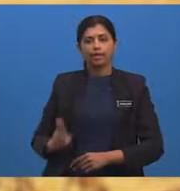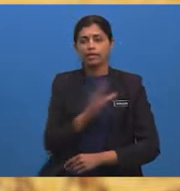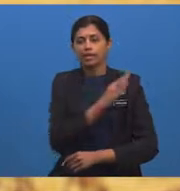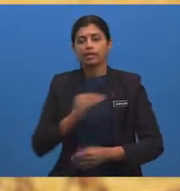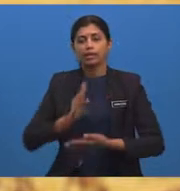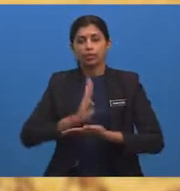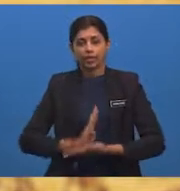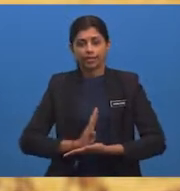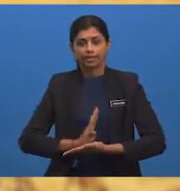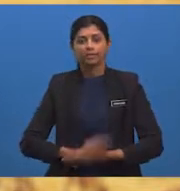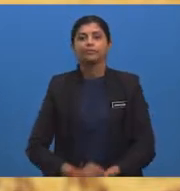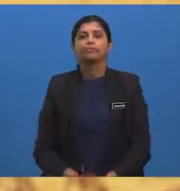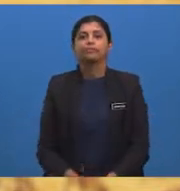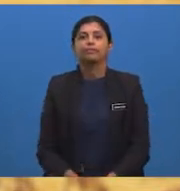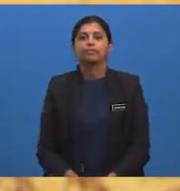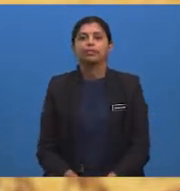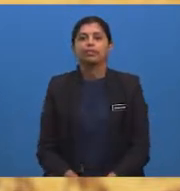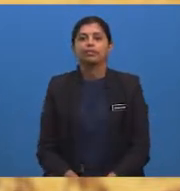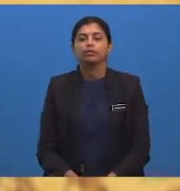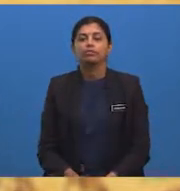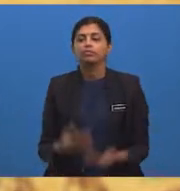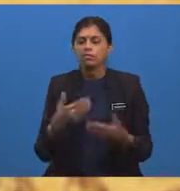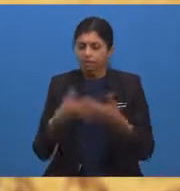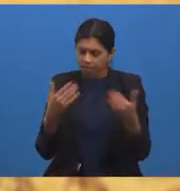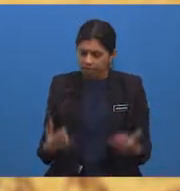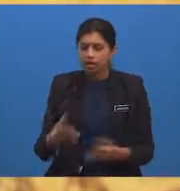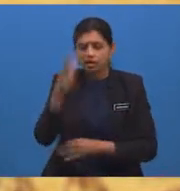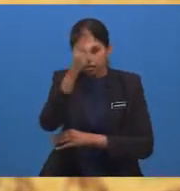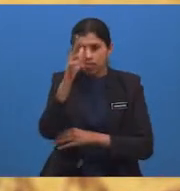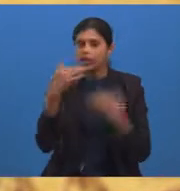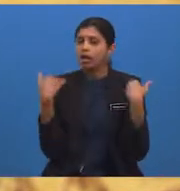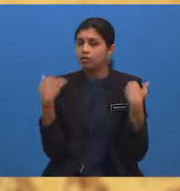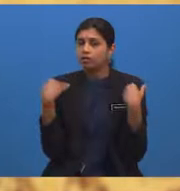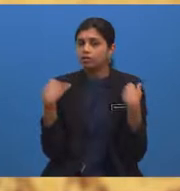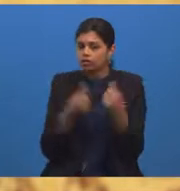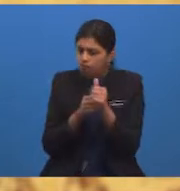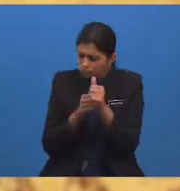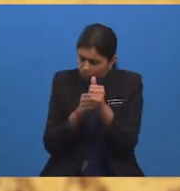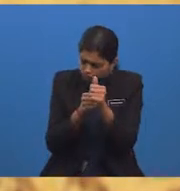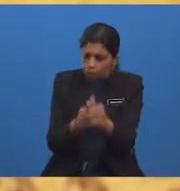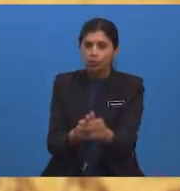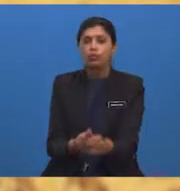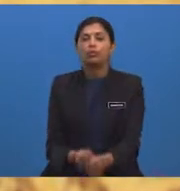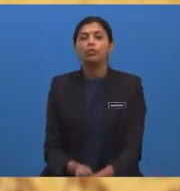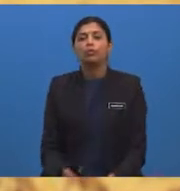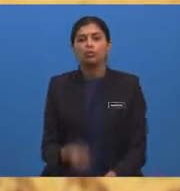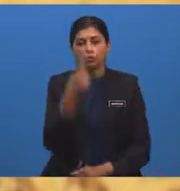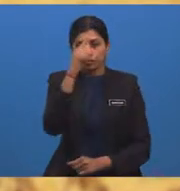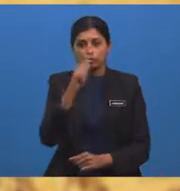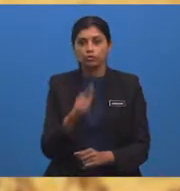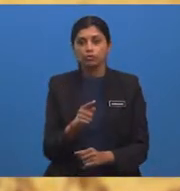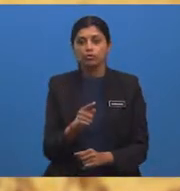Keadaan ini masih diteruskan oleh kerajaan-kerajaan Melayu pada hari ini bagi menjamin kemakmuran